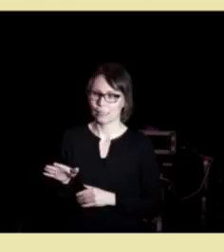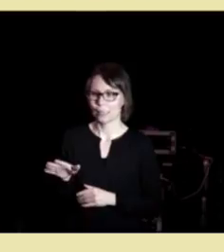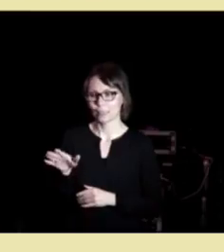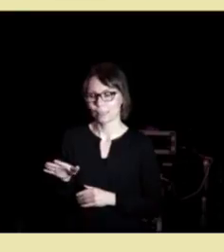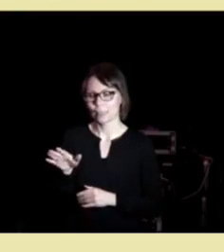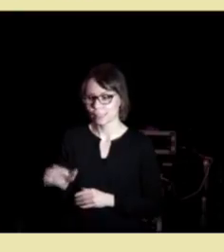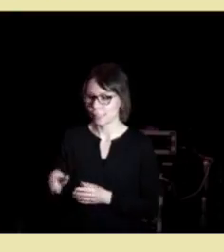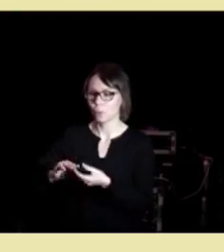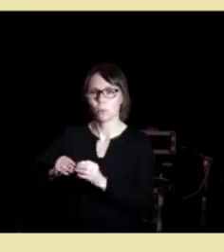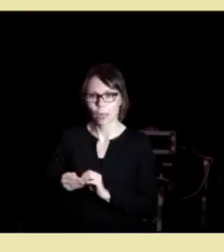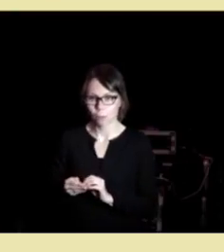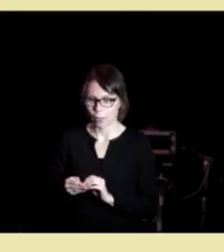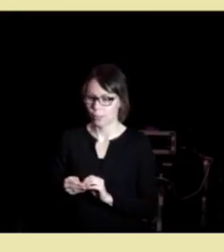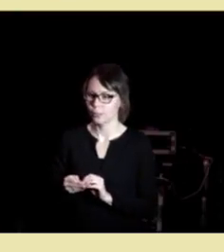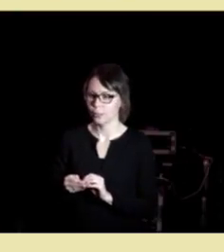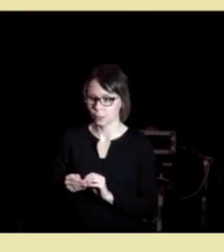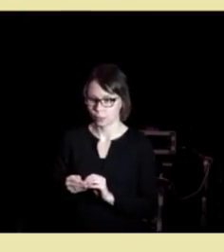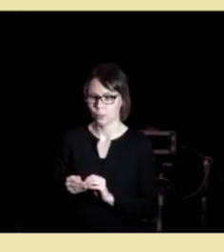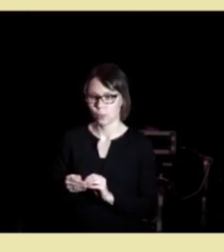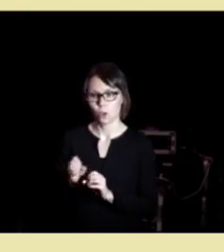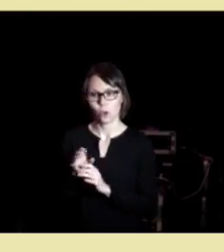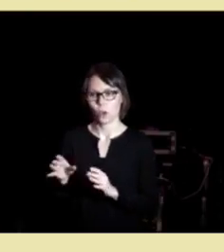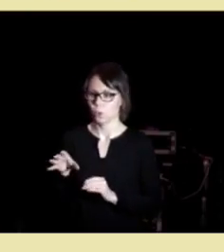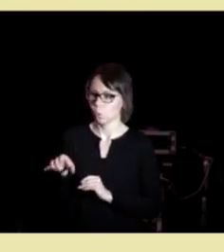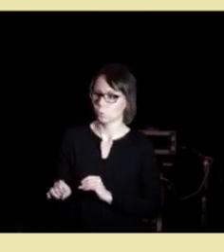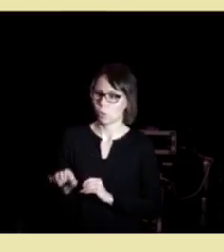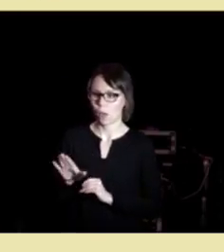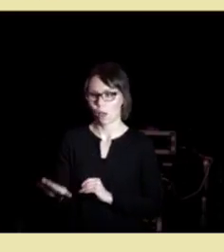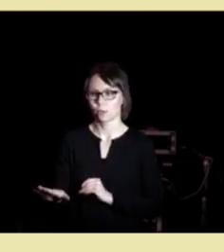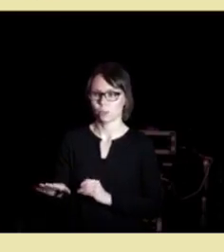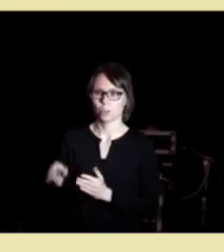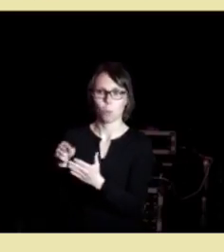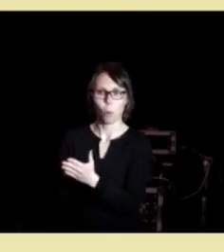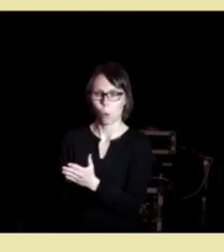sine problemer og klarte å nå de målene han hadde satt seg i livet.